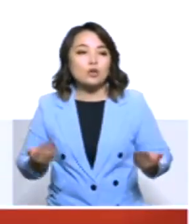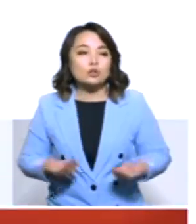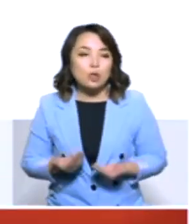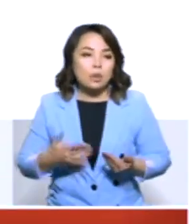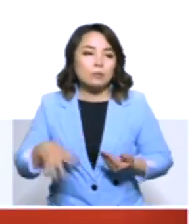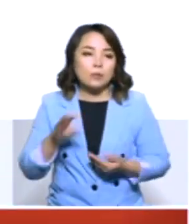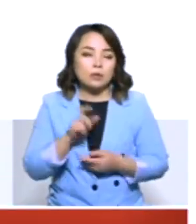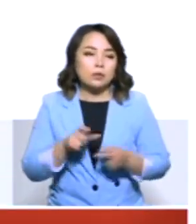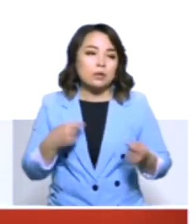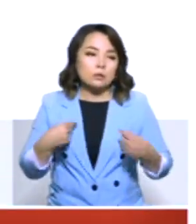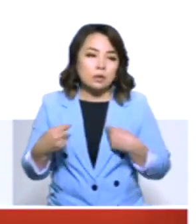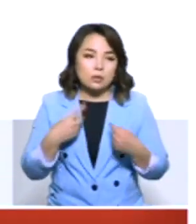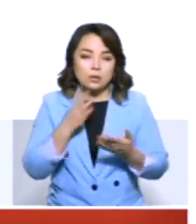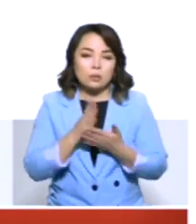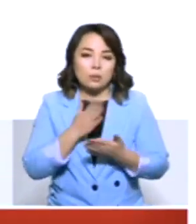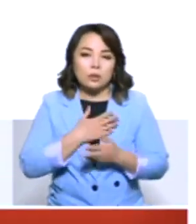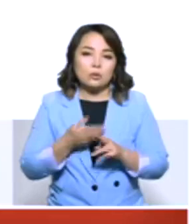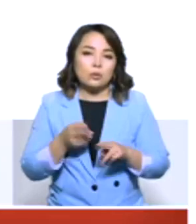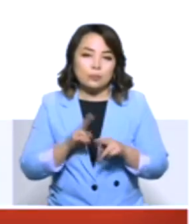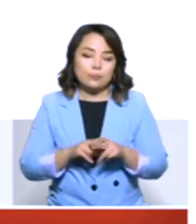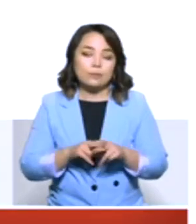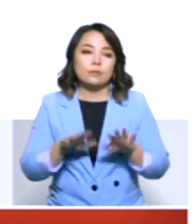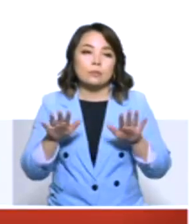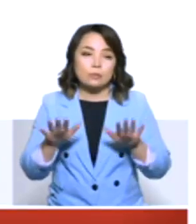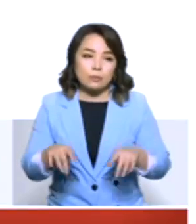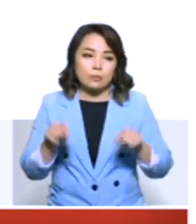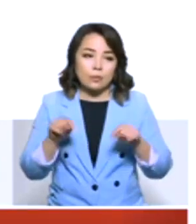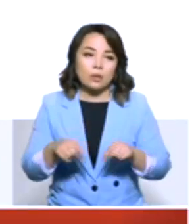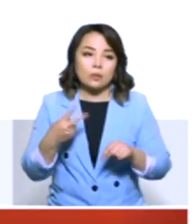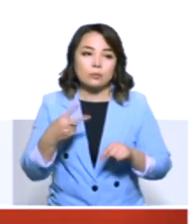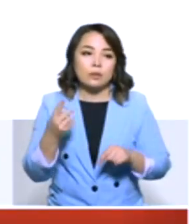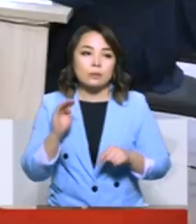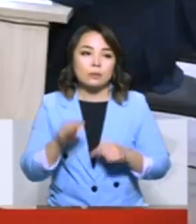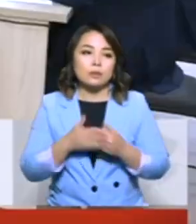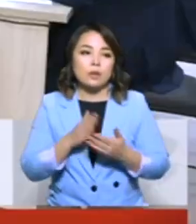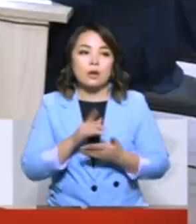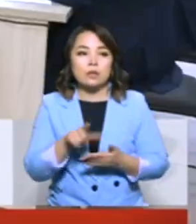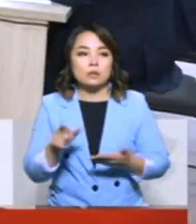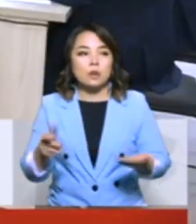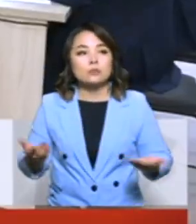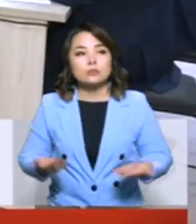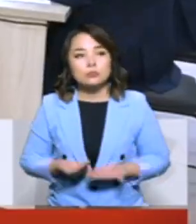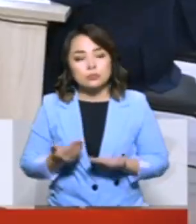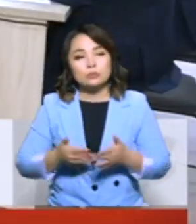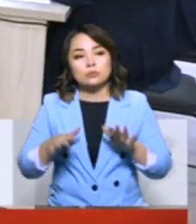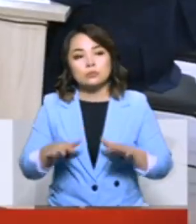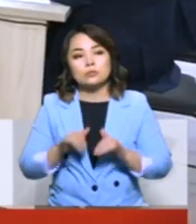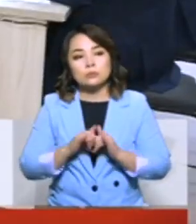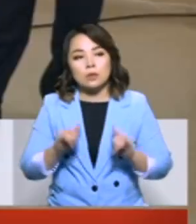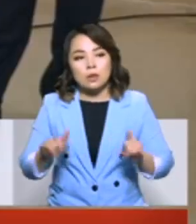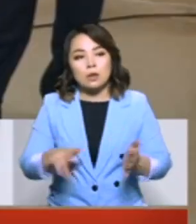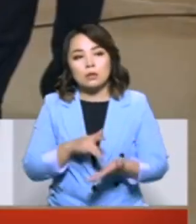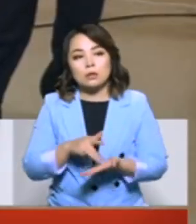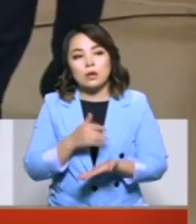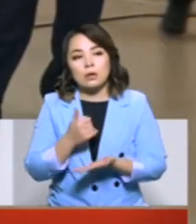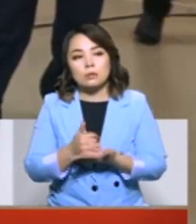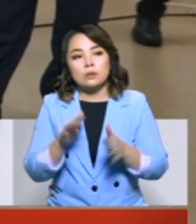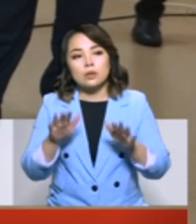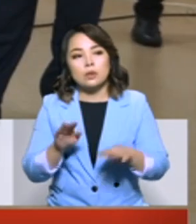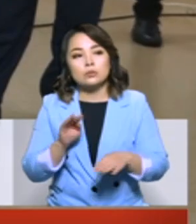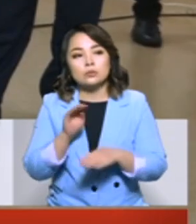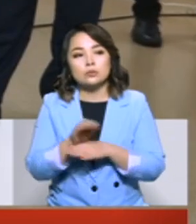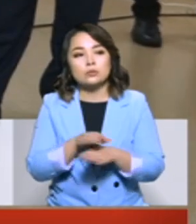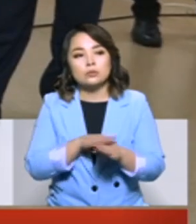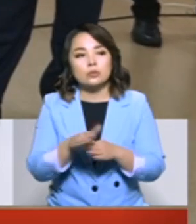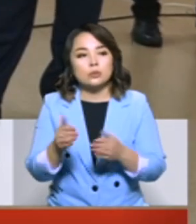бәрі зардап шегуші. Бізде қазір осы саяжайда 21 мың халық тұрады екен. Саяжай аумағын дамыту үшін қала әкімшілігі ол жерлерді толықтай